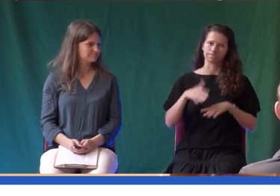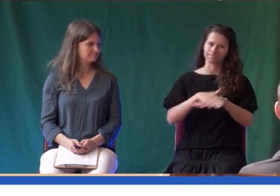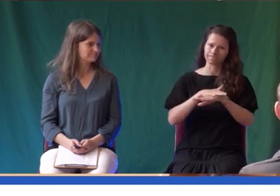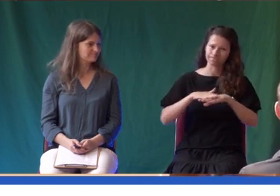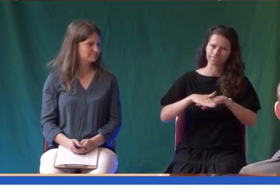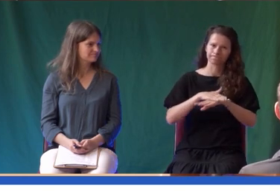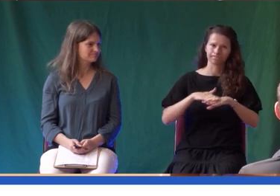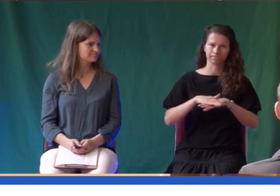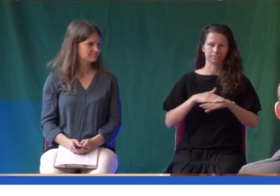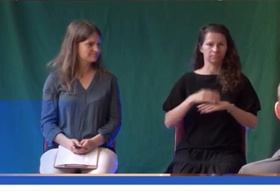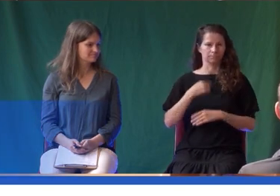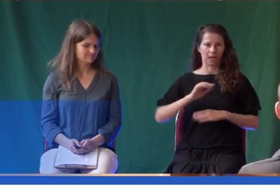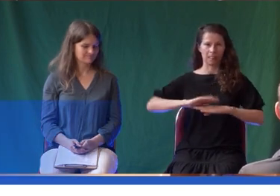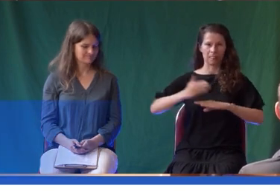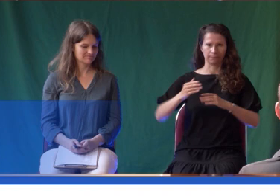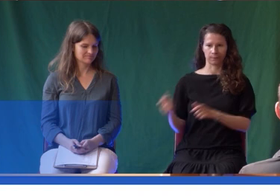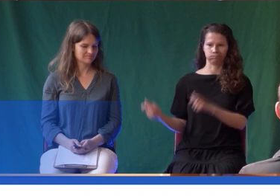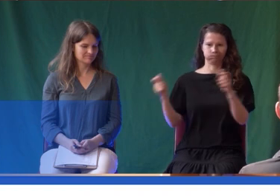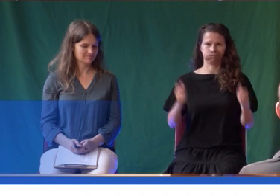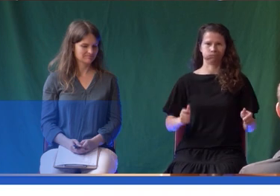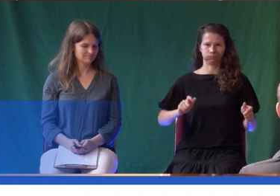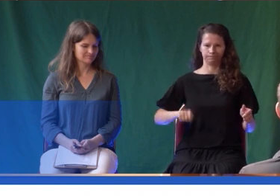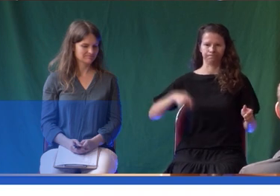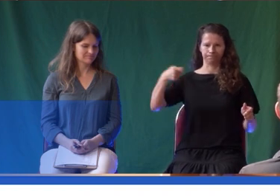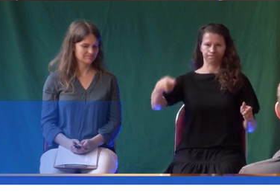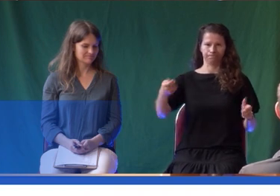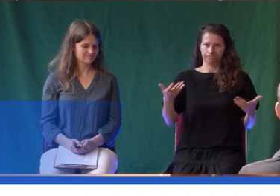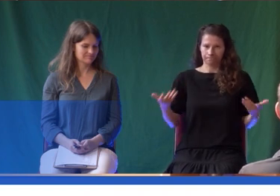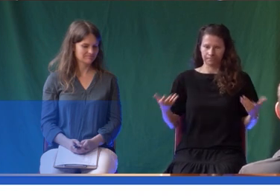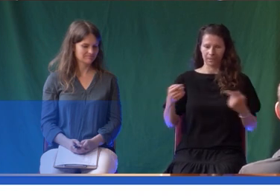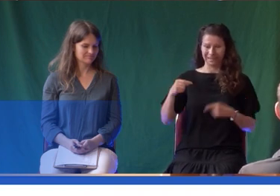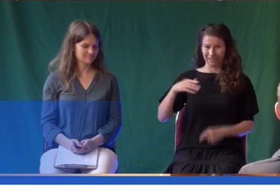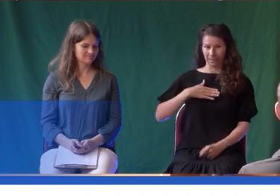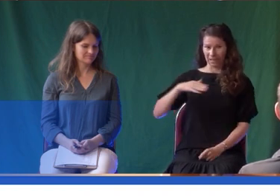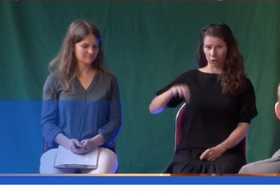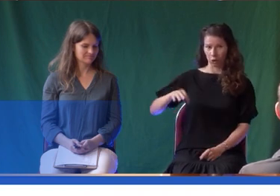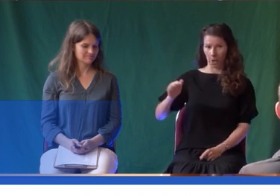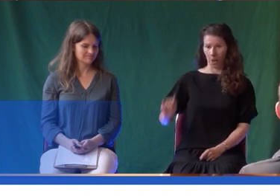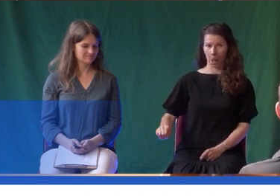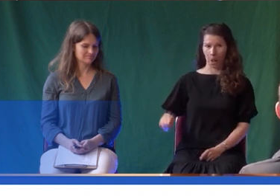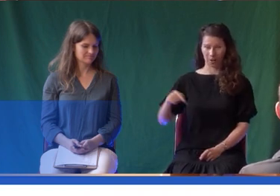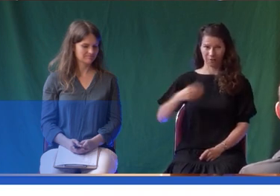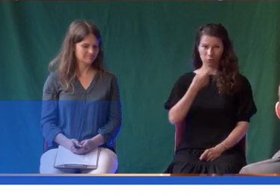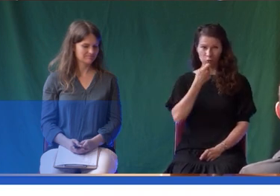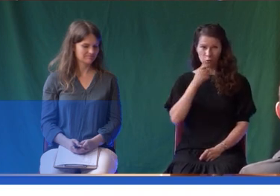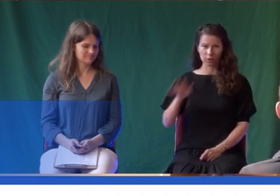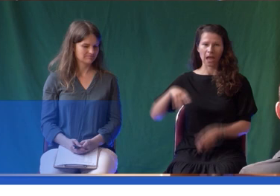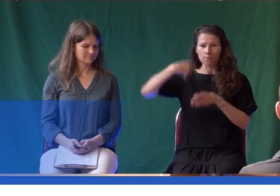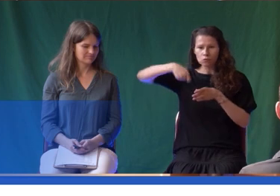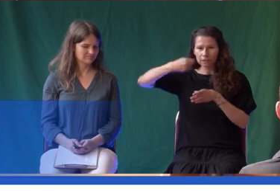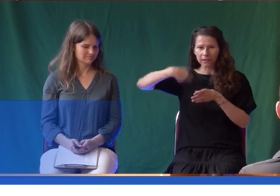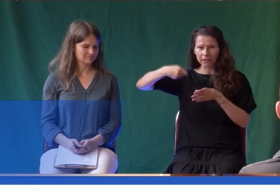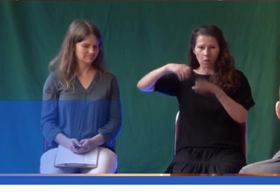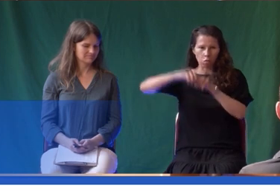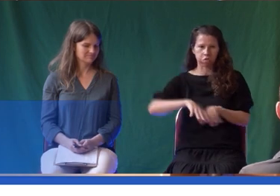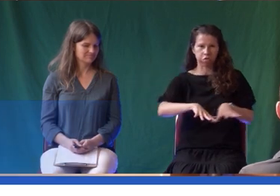ganz uncharmant den Laptop aufgeklappt habe passenderweise hat heute meine kleine Tochter beim Frühstück ihr Müsli über mein ausgedrucktes Grußwort